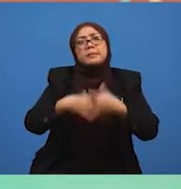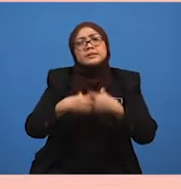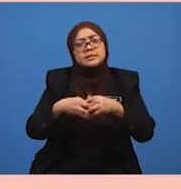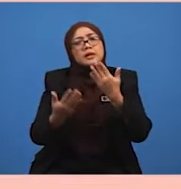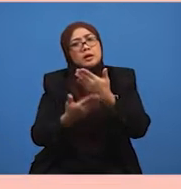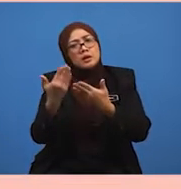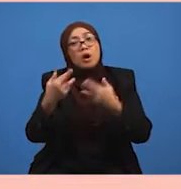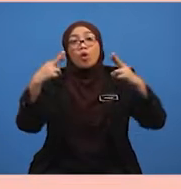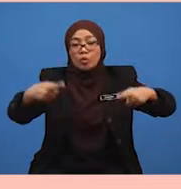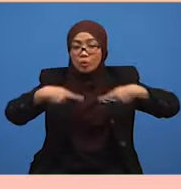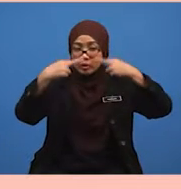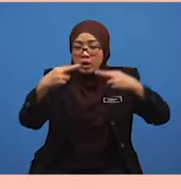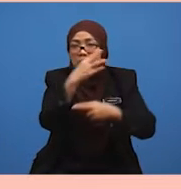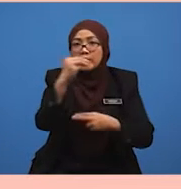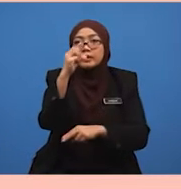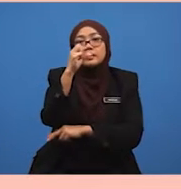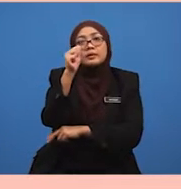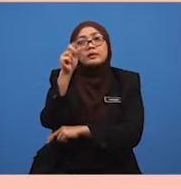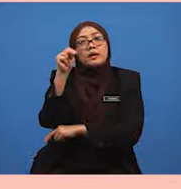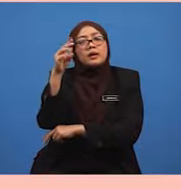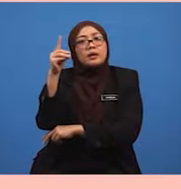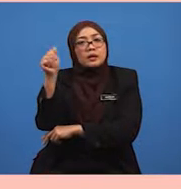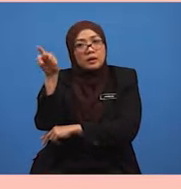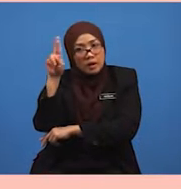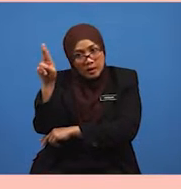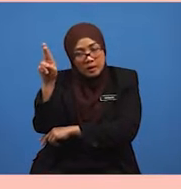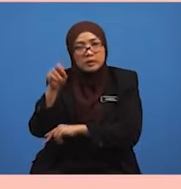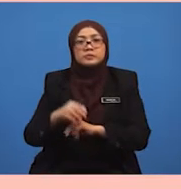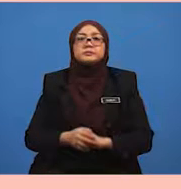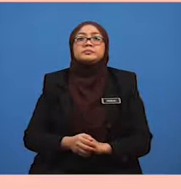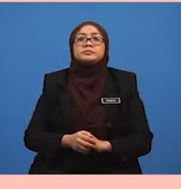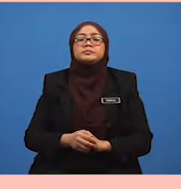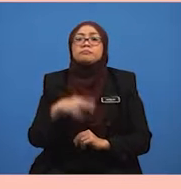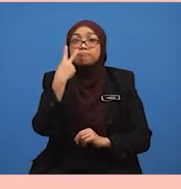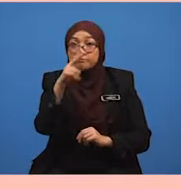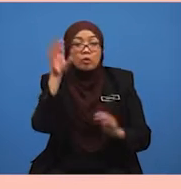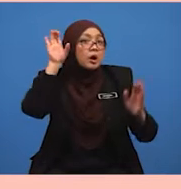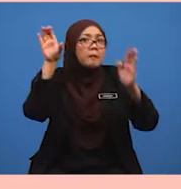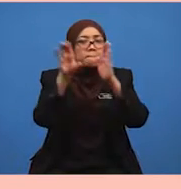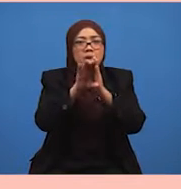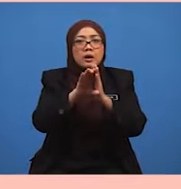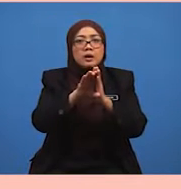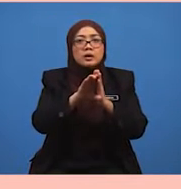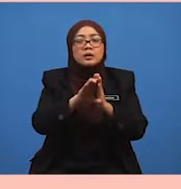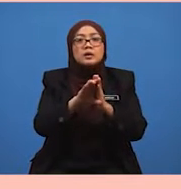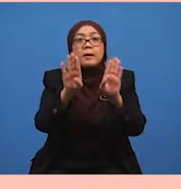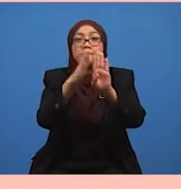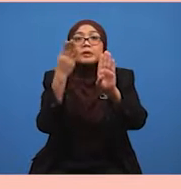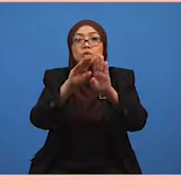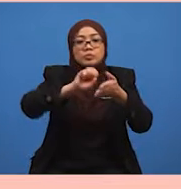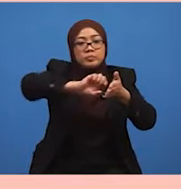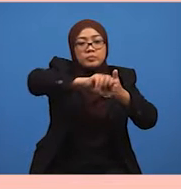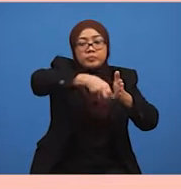ganda. Di sebelah kiri kita ialah tombol pintu dan di sebelah kanan pula ialah